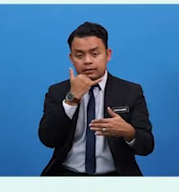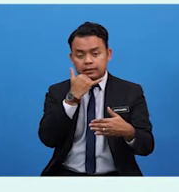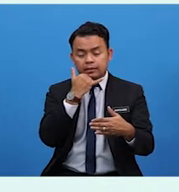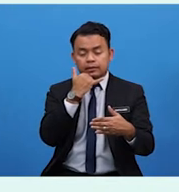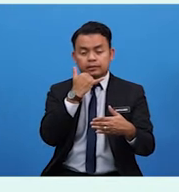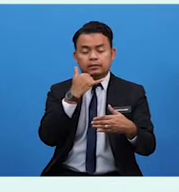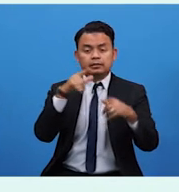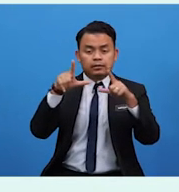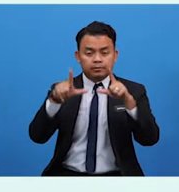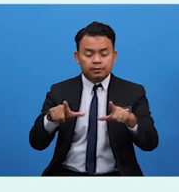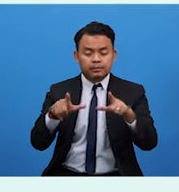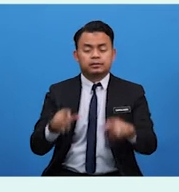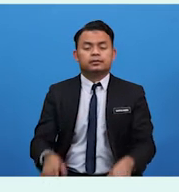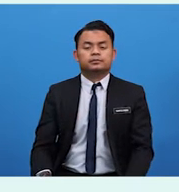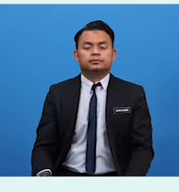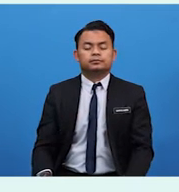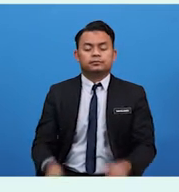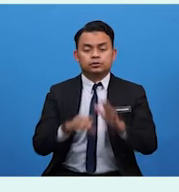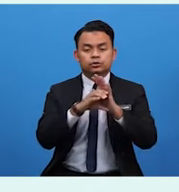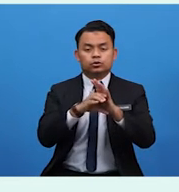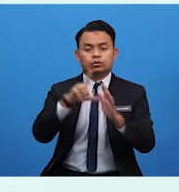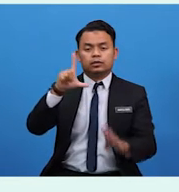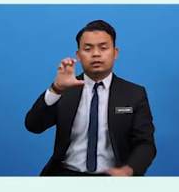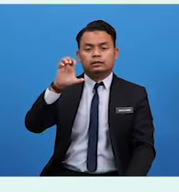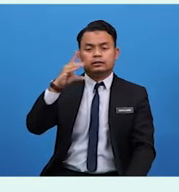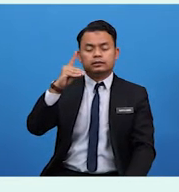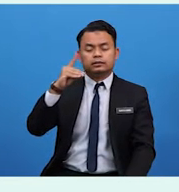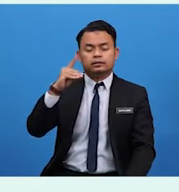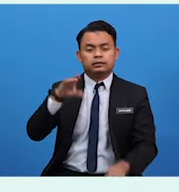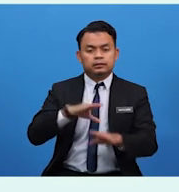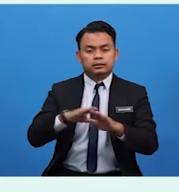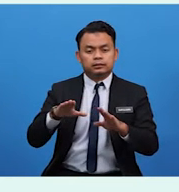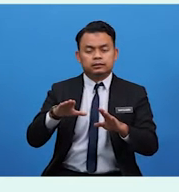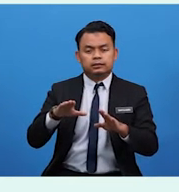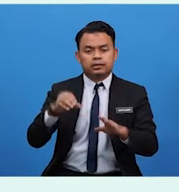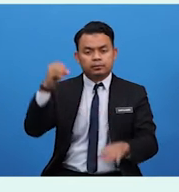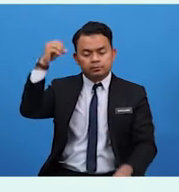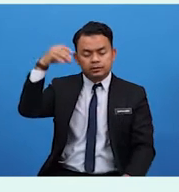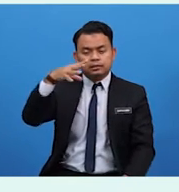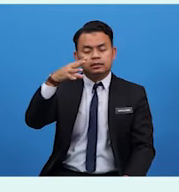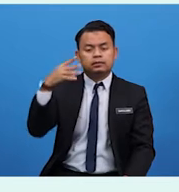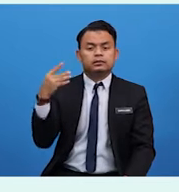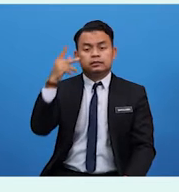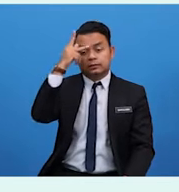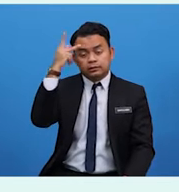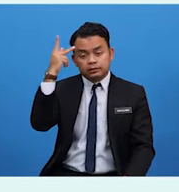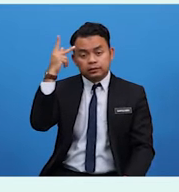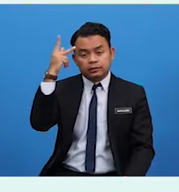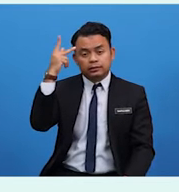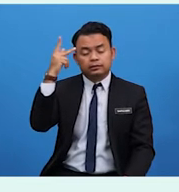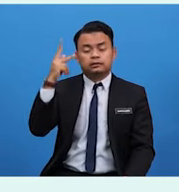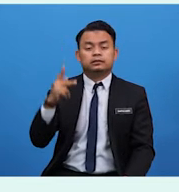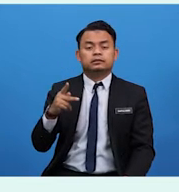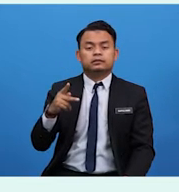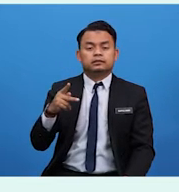Contohnya, LED tidak akan menyala kerana kaki ketod disambungkan pada